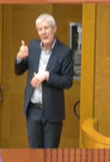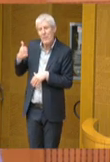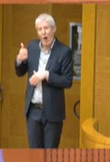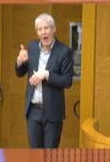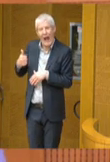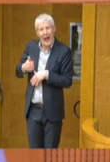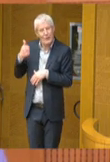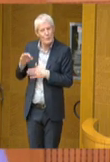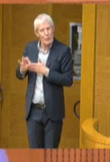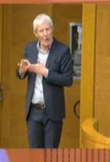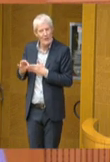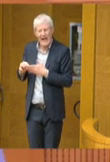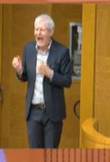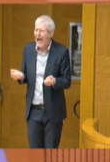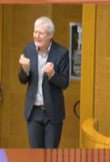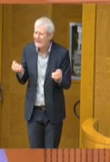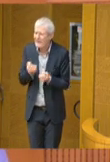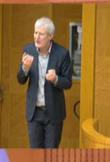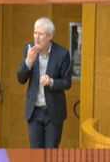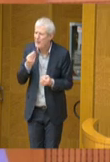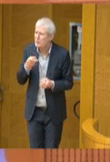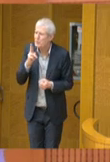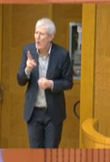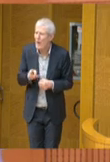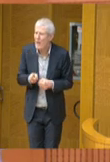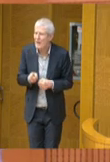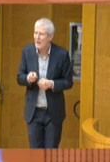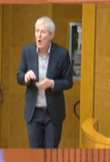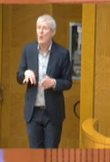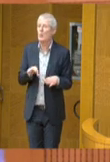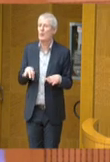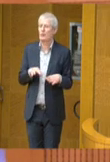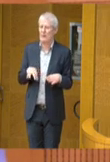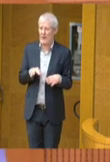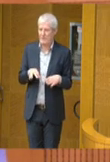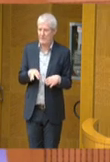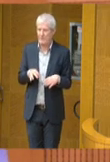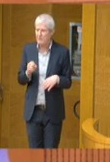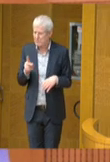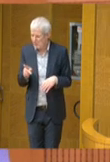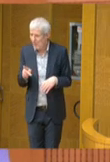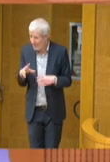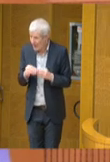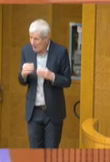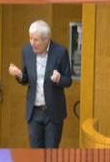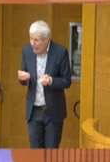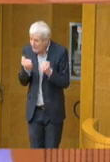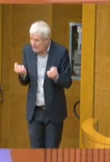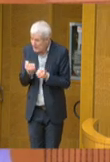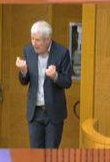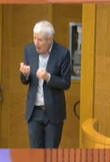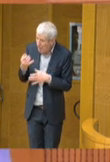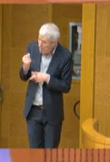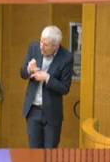E qual è l'attività di laboratorio che ti è piaciuta di più? Cucina. Ok. Hai fatto un'attività in particolare,